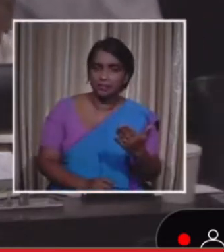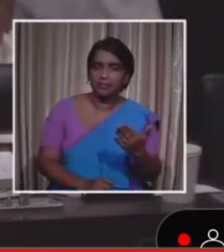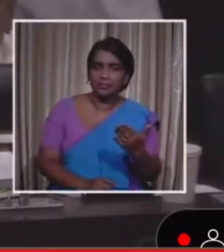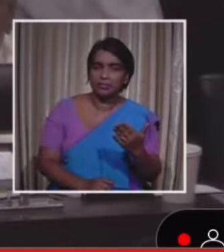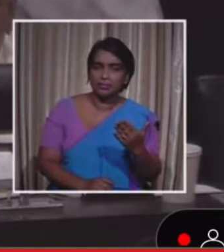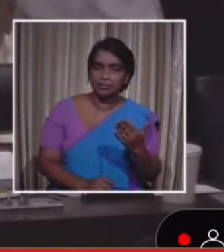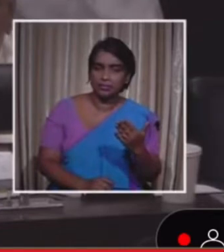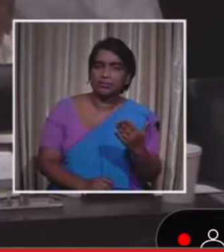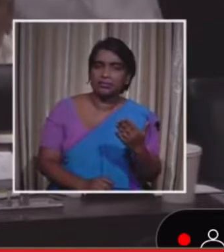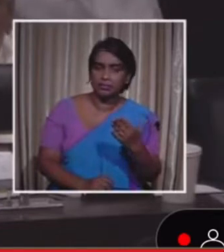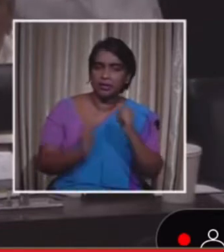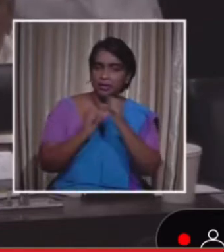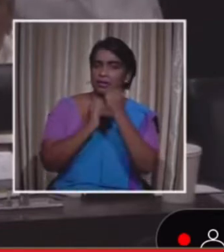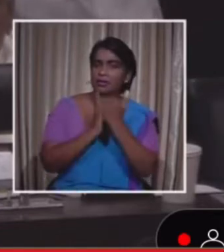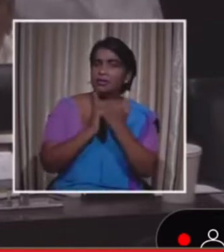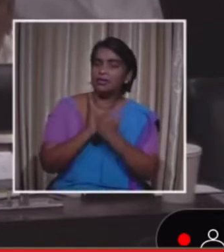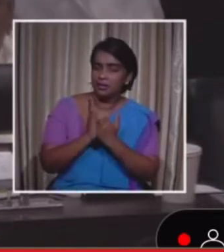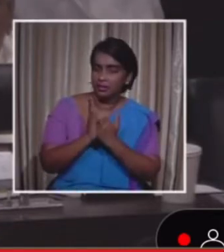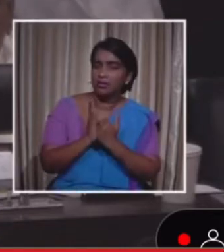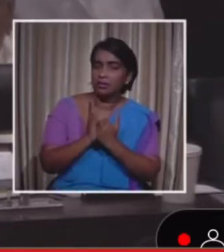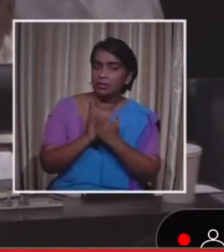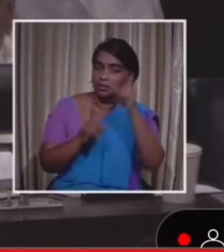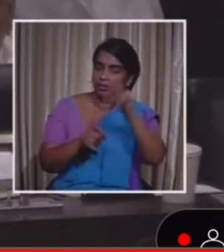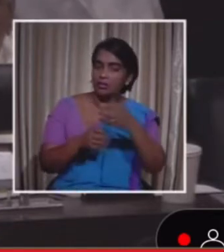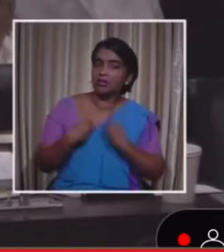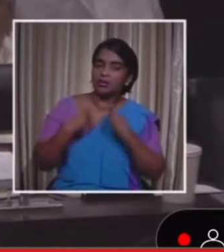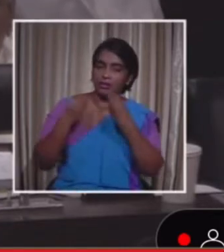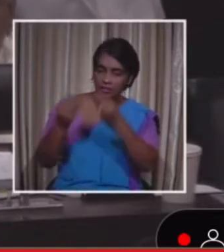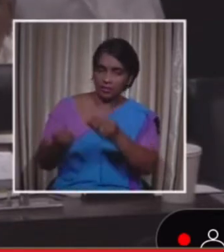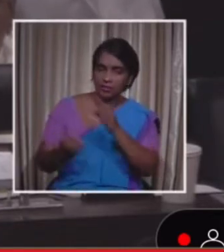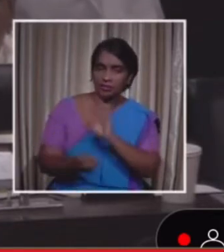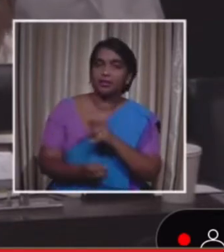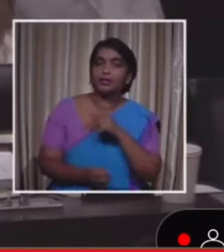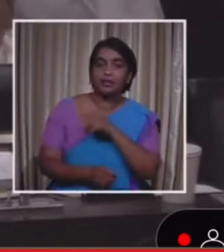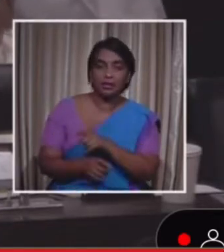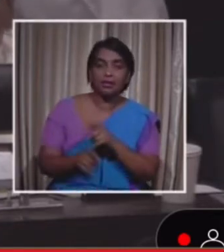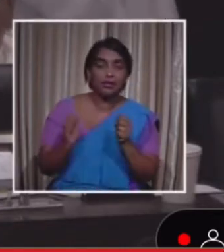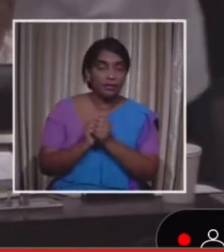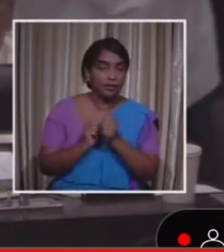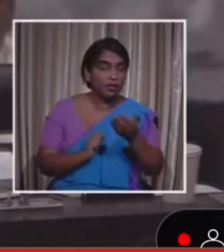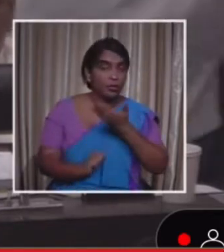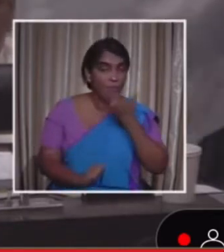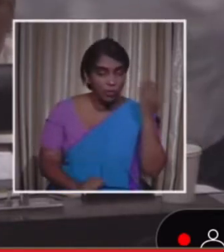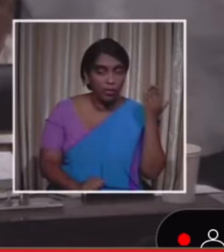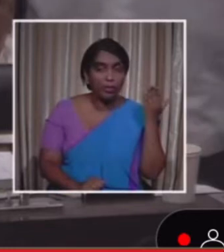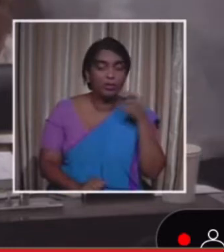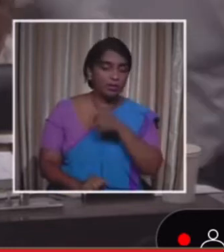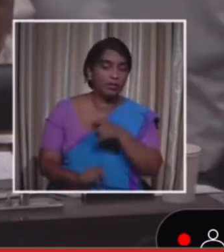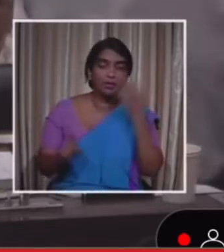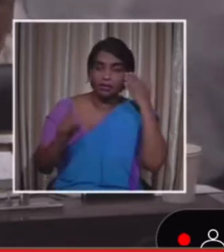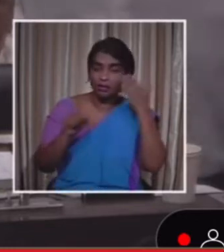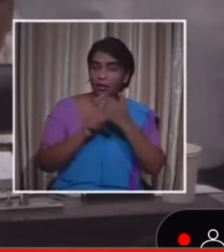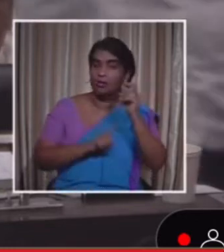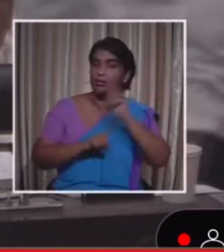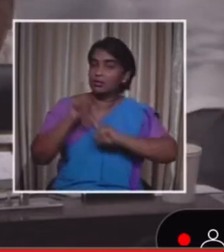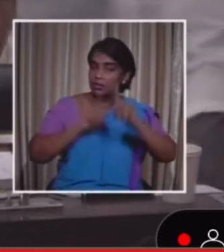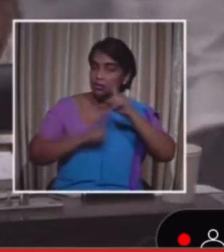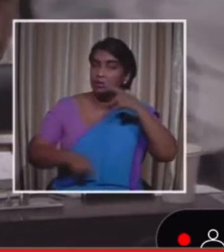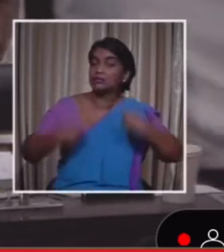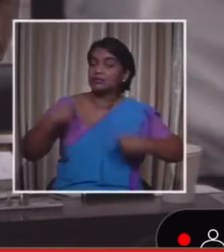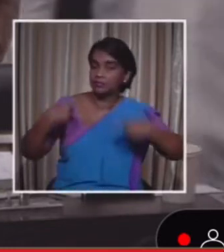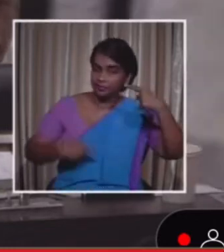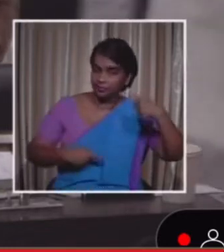කරුණාකරලා මේ වැඩසටහන තියෙන එක්කෙනාට බාර දෙන්න ඕනේ. ඒත් ඒක අපි කරන්න පුළුවන් මේ ගැන මේ පාර්ලිමේන්තුවේ වාද